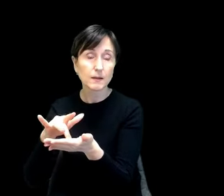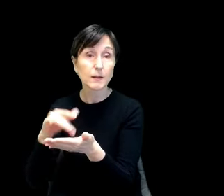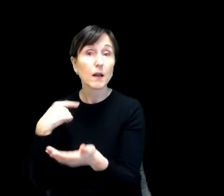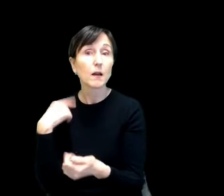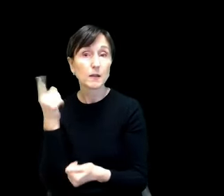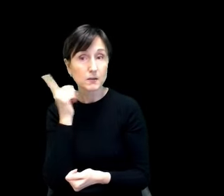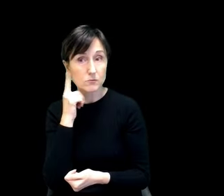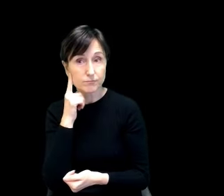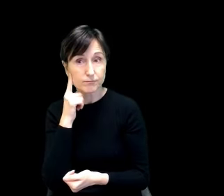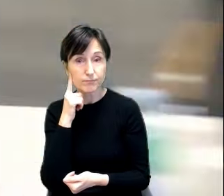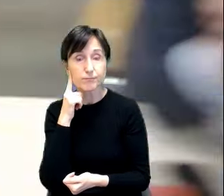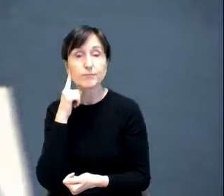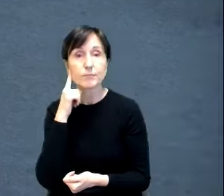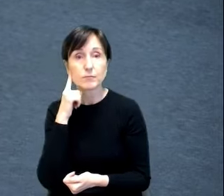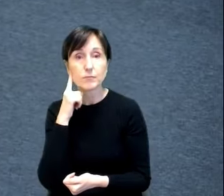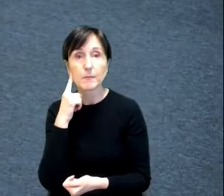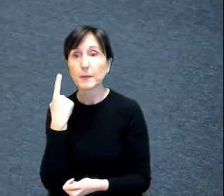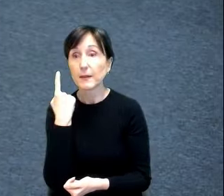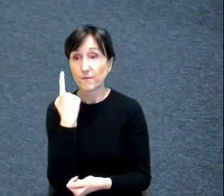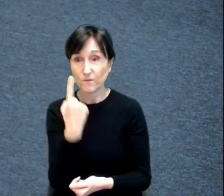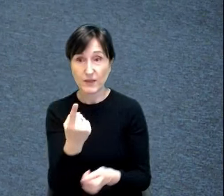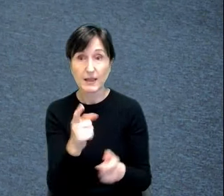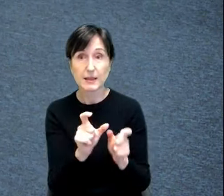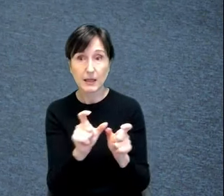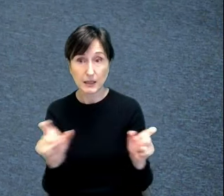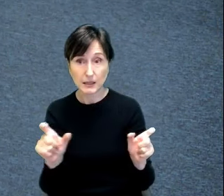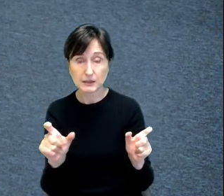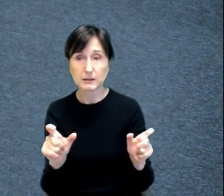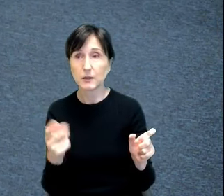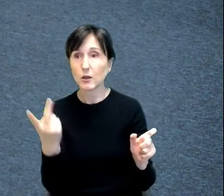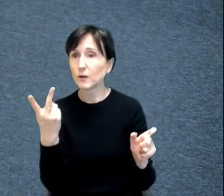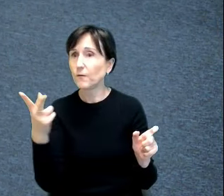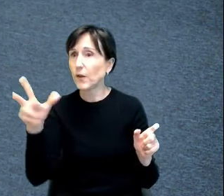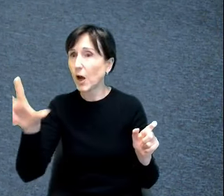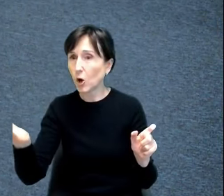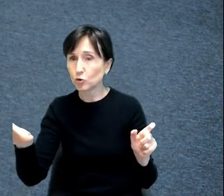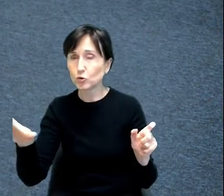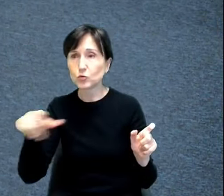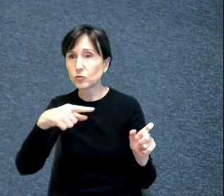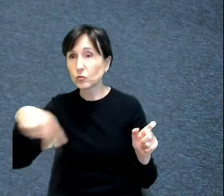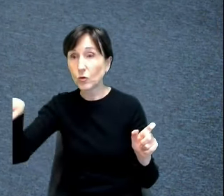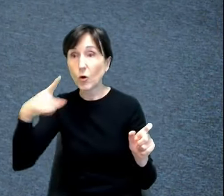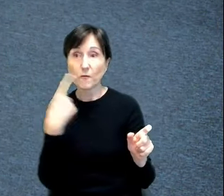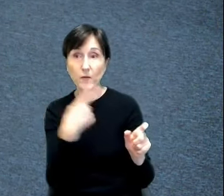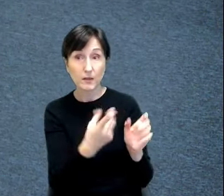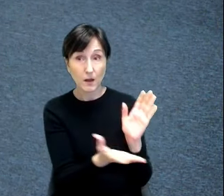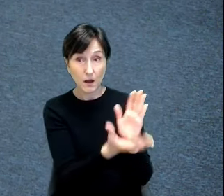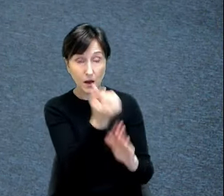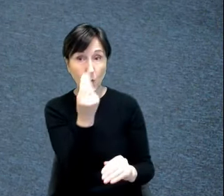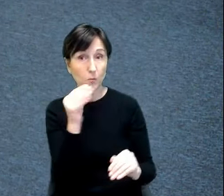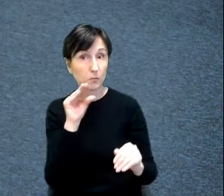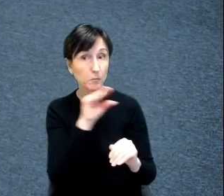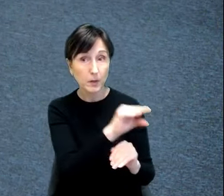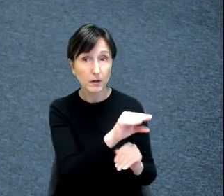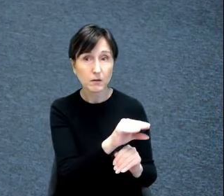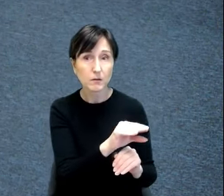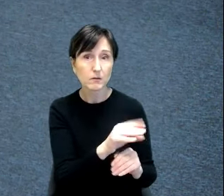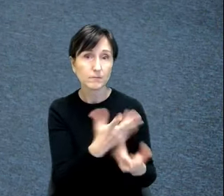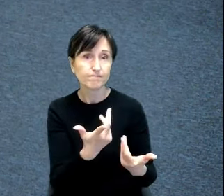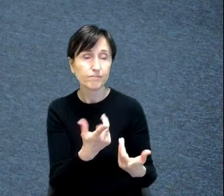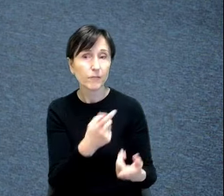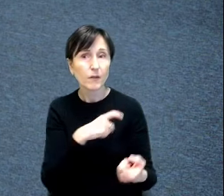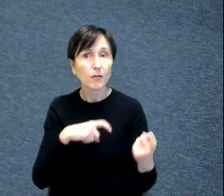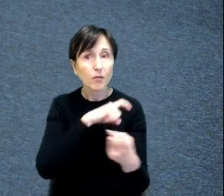irgi kad tiktai viena įstaiga iš tų 28 gaus lėšas ar ten iš tikrųjų tai yra įvairių čia gandų ir kaip kaip toliau